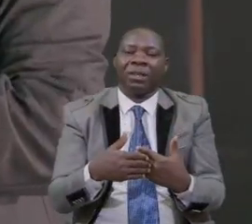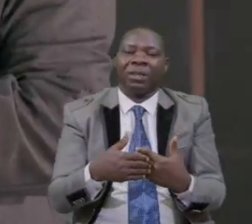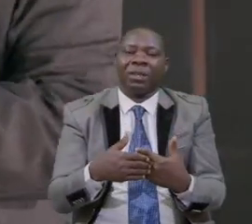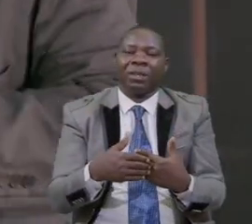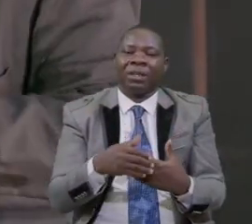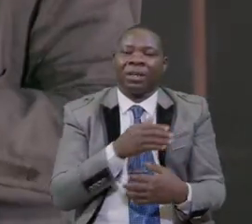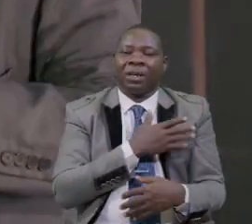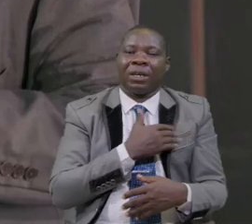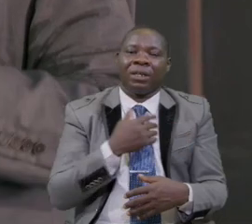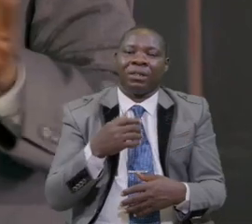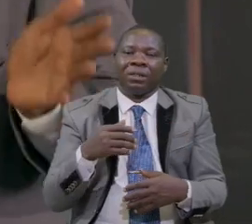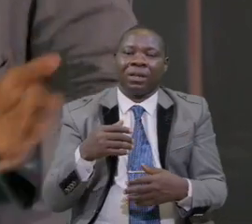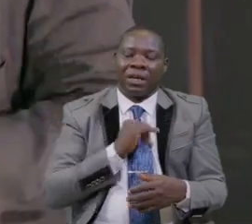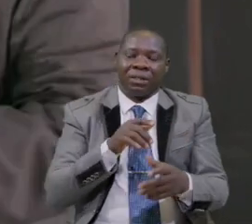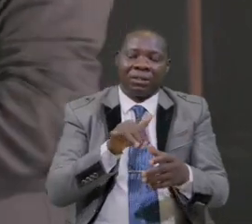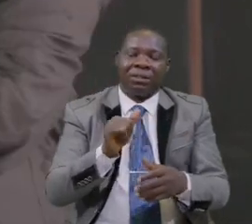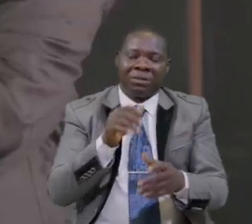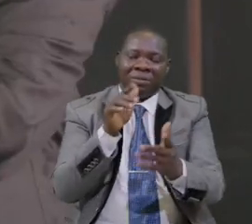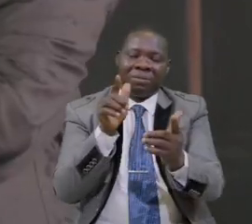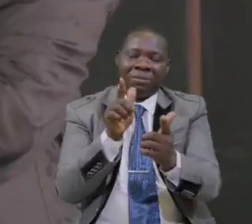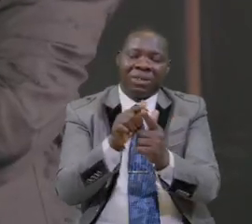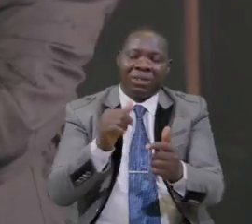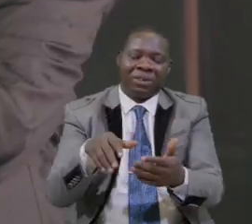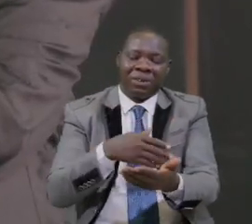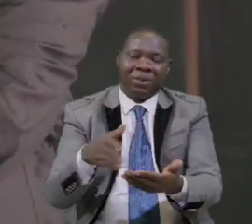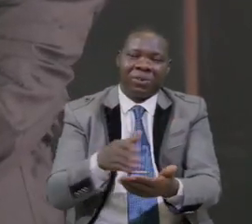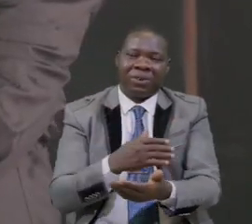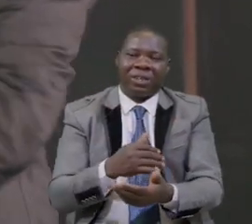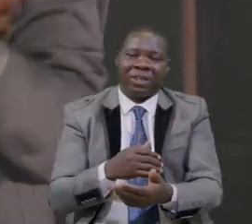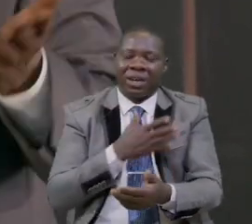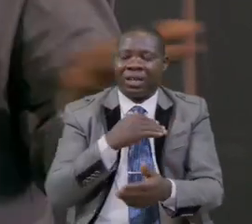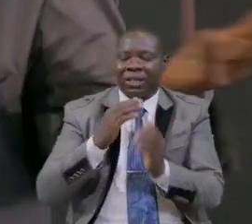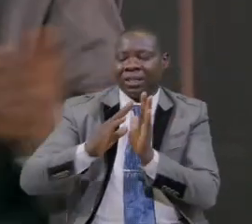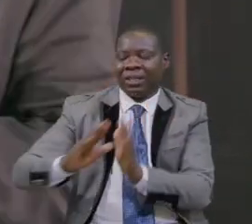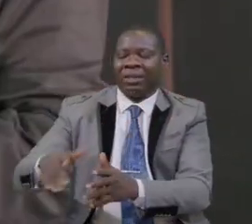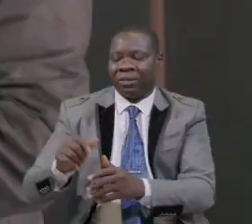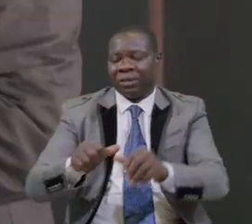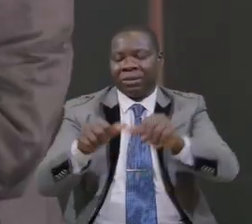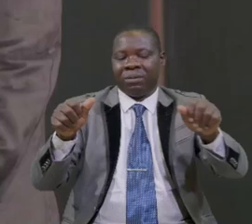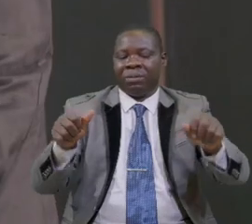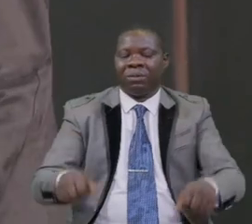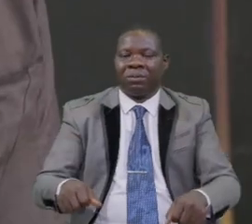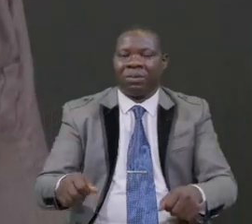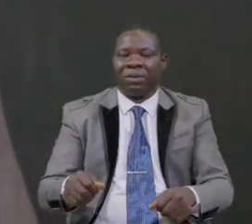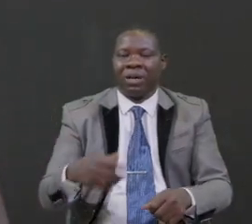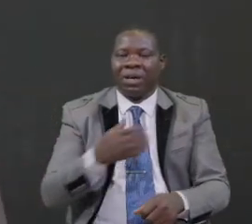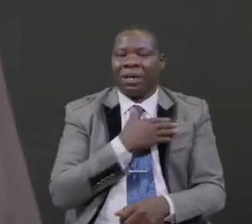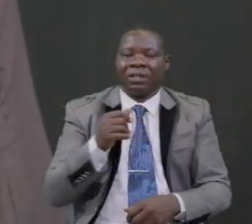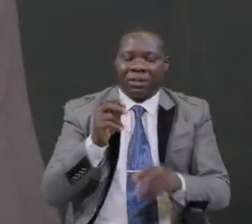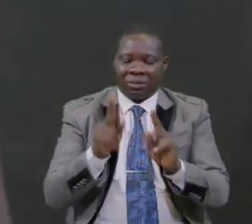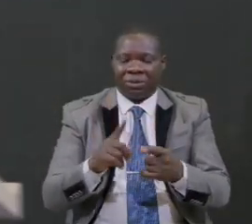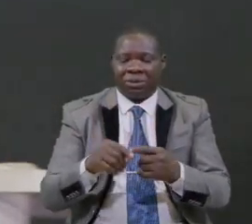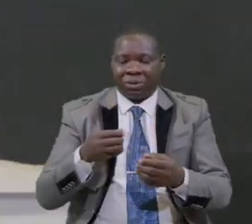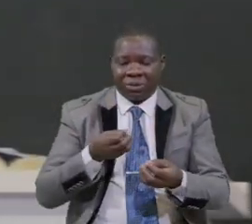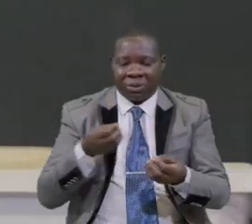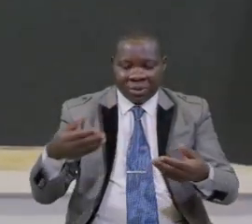Et j'ai rencontré la chorale qui chantait toujours. Et la chorale est partie. Et la personne qui devait me présenter a